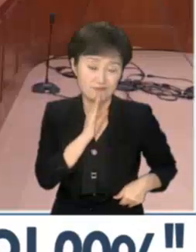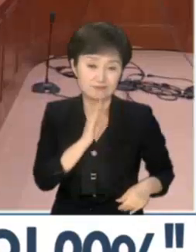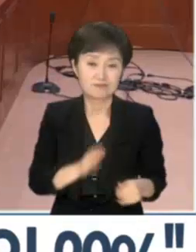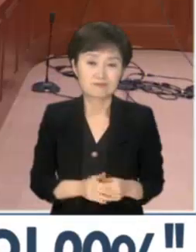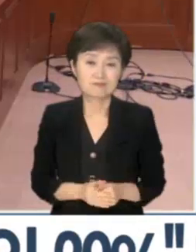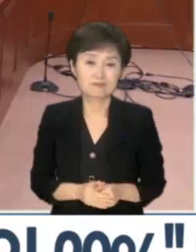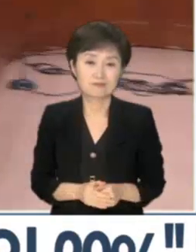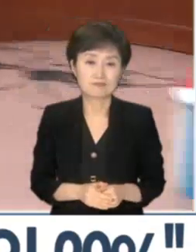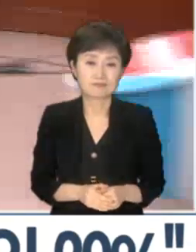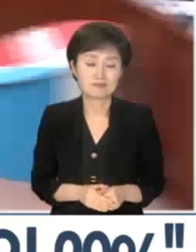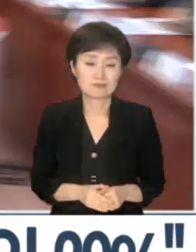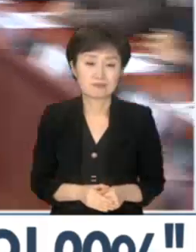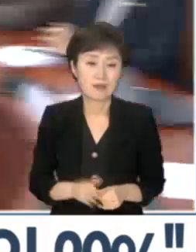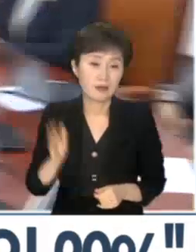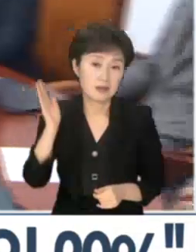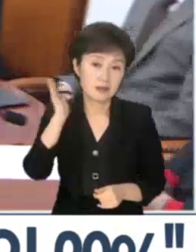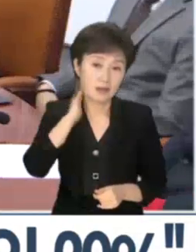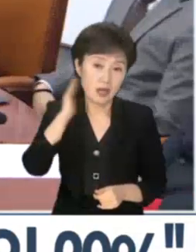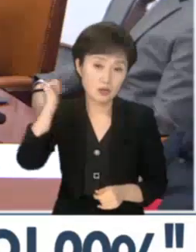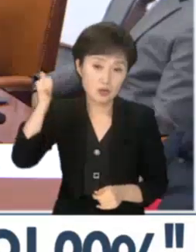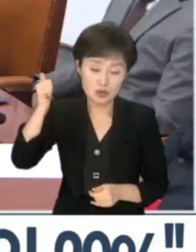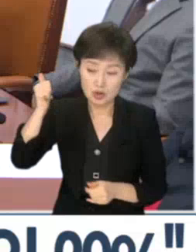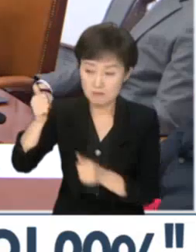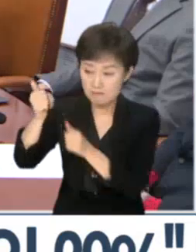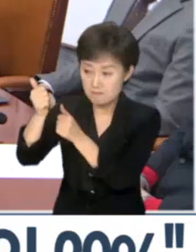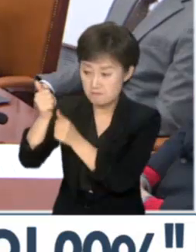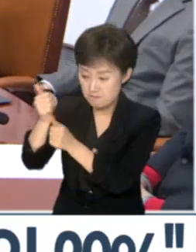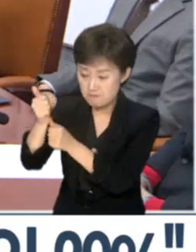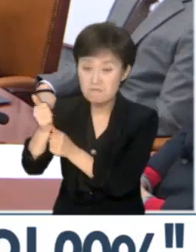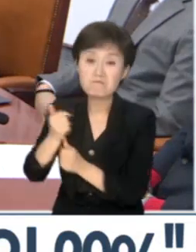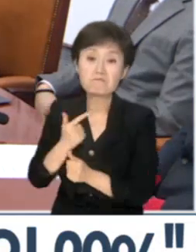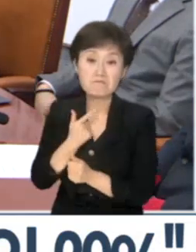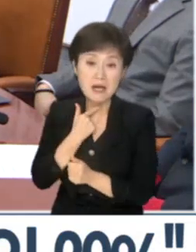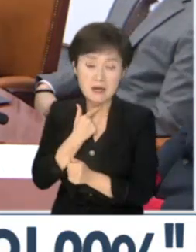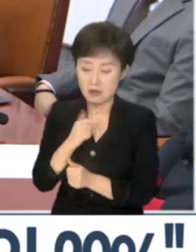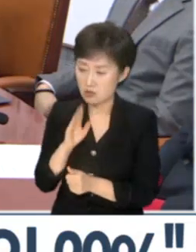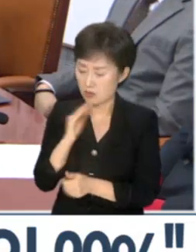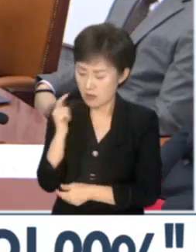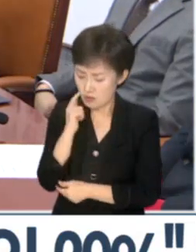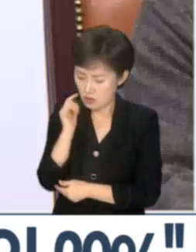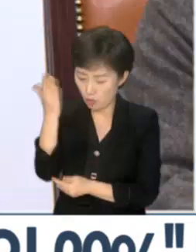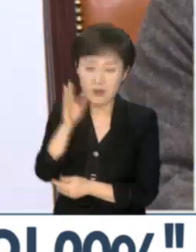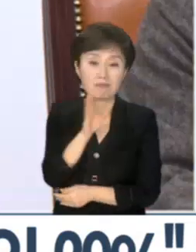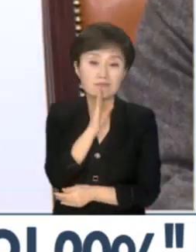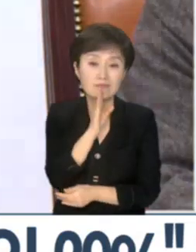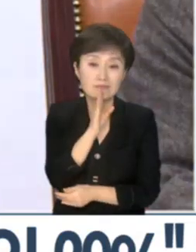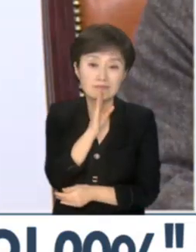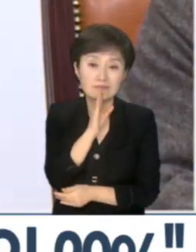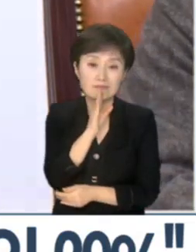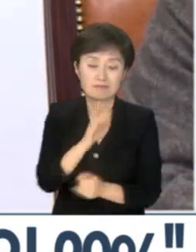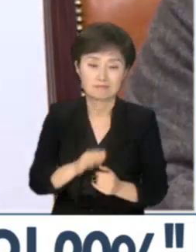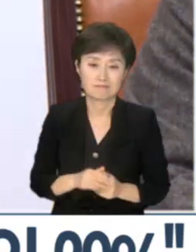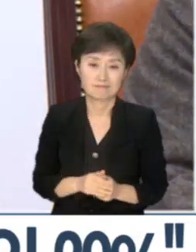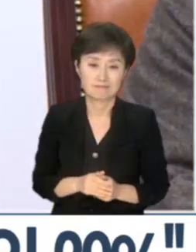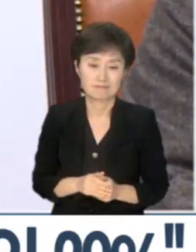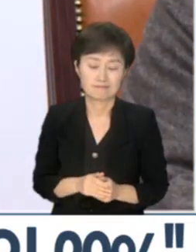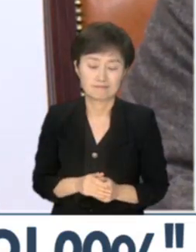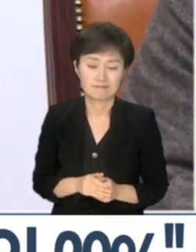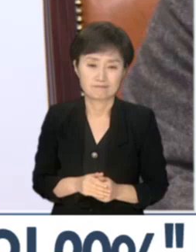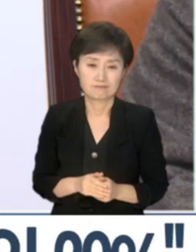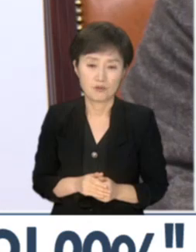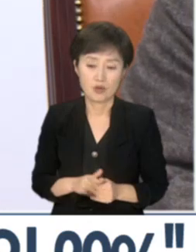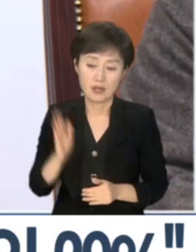생각합니다. 왜냐하면 대통령을 모셨다는 것 자체만 해도 굉장한 그 영광입니다. 그렇기 때문에 그 부분들을